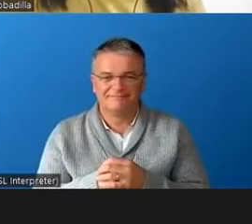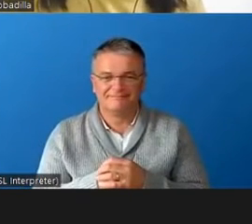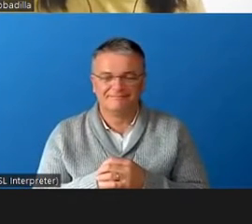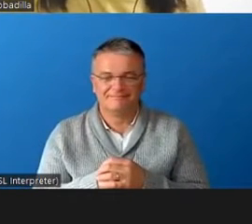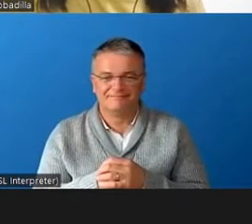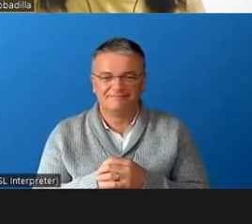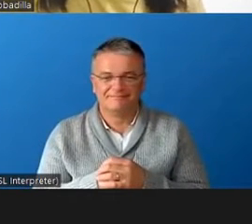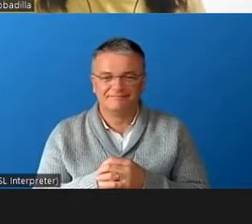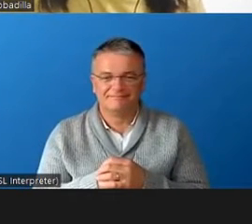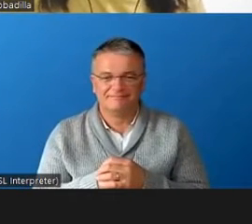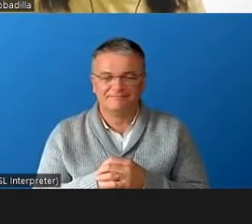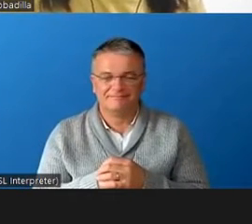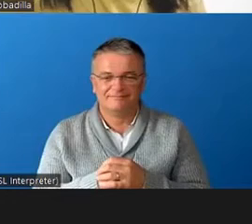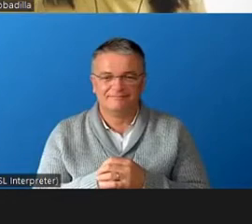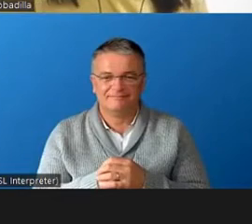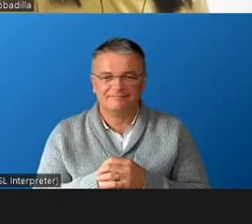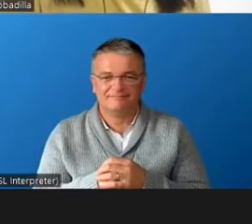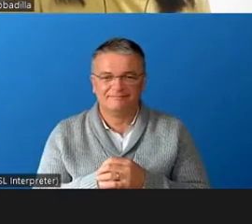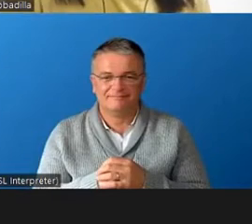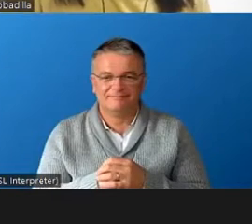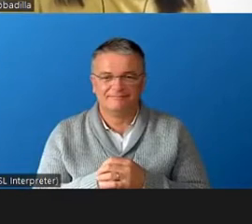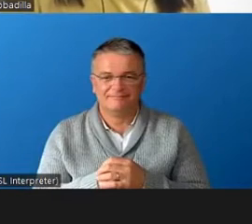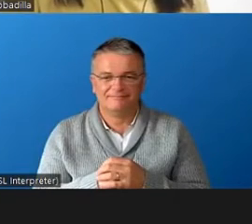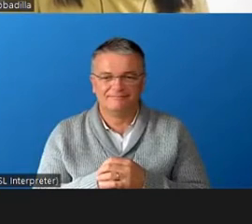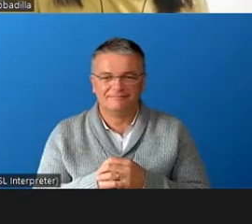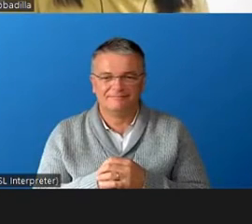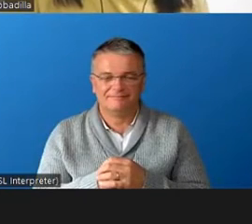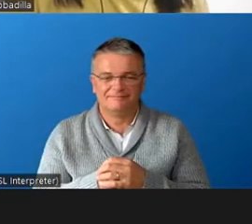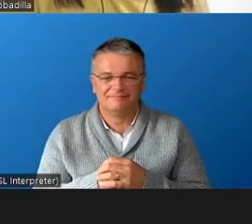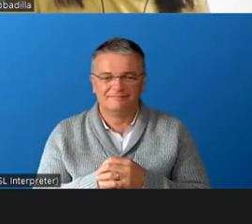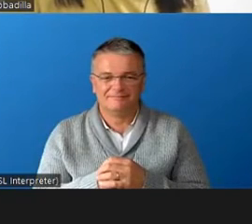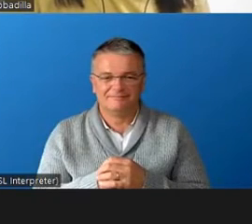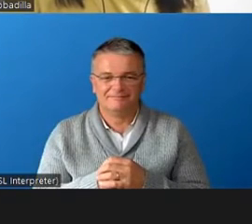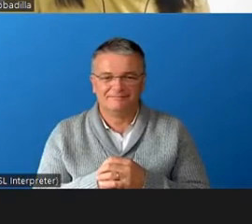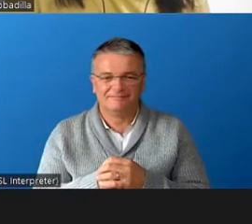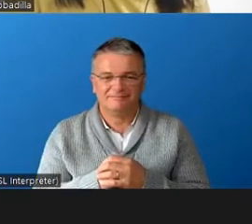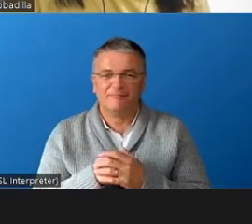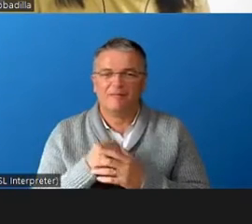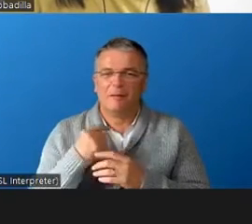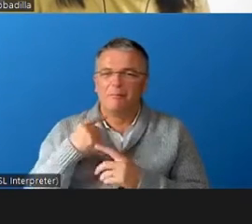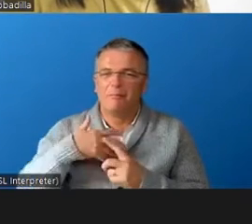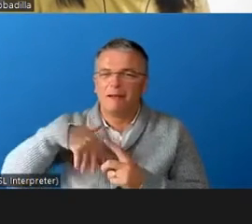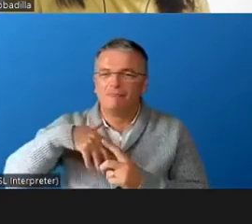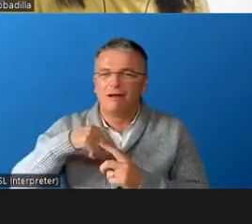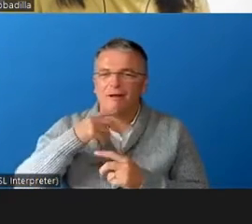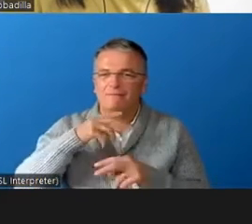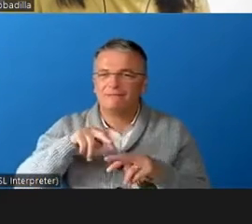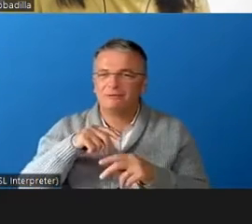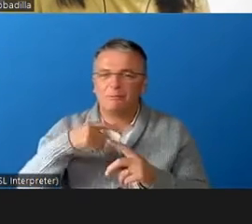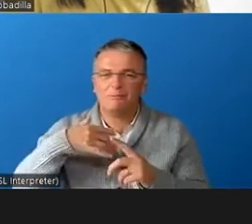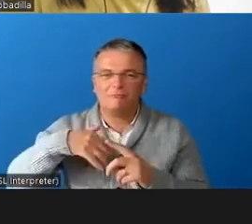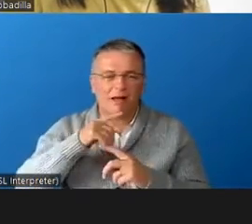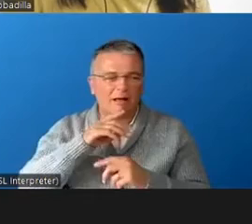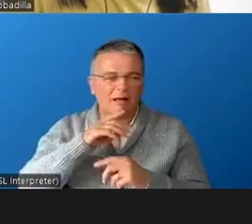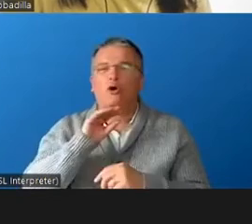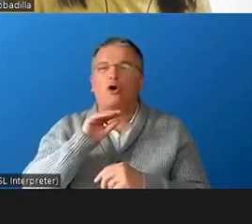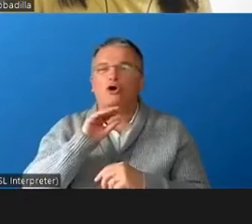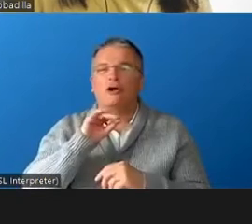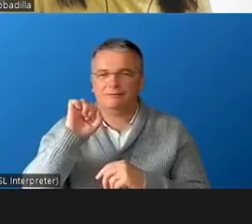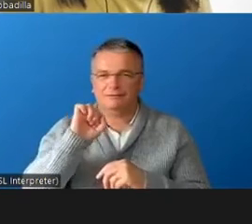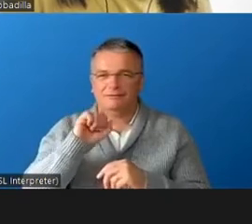yung area na dapat lagyan. So nagamit din namin yung datos na yun, yung baseline, para